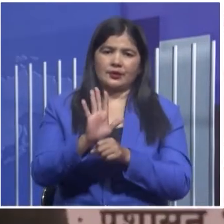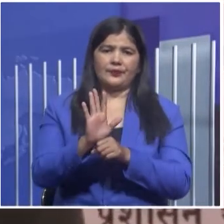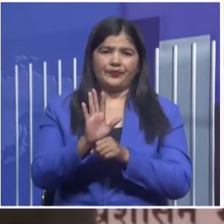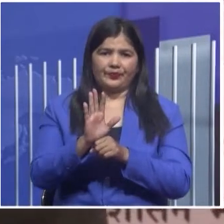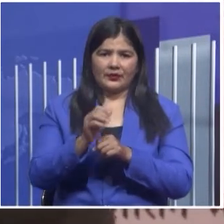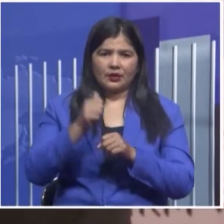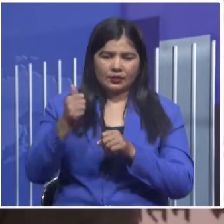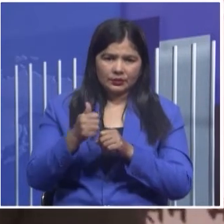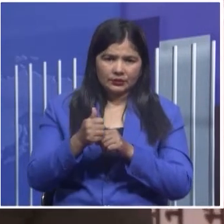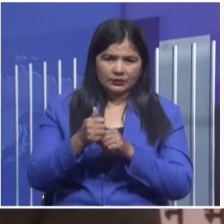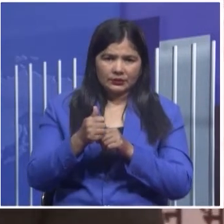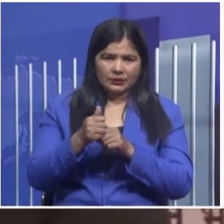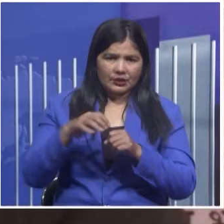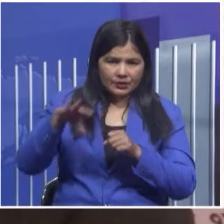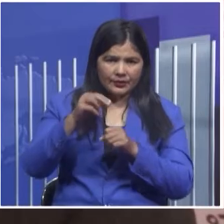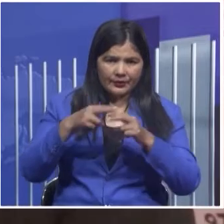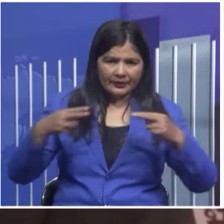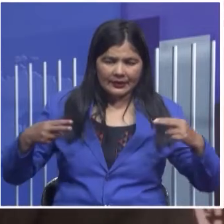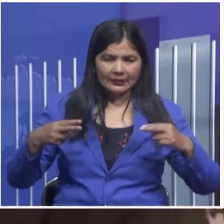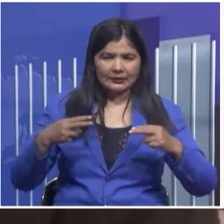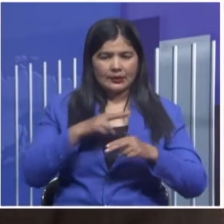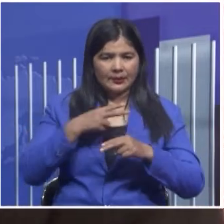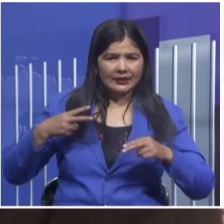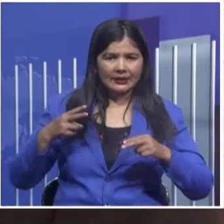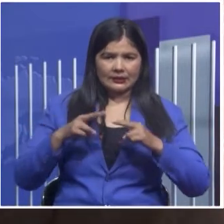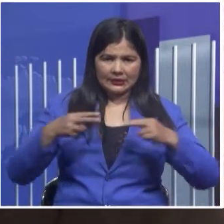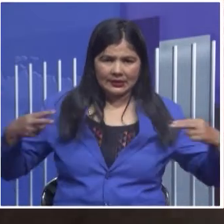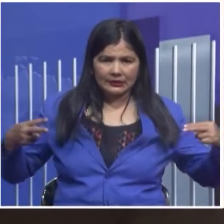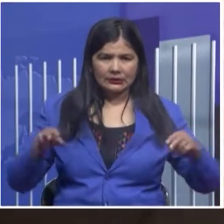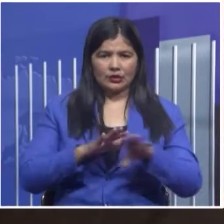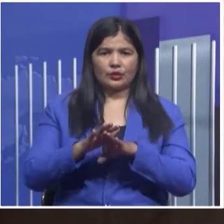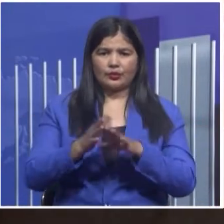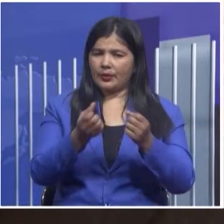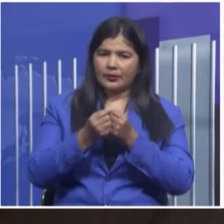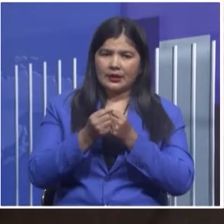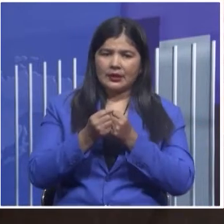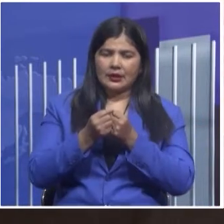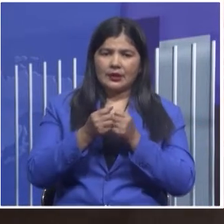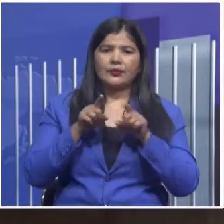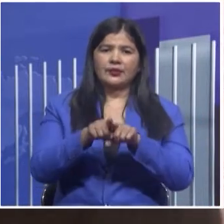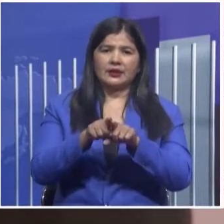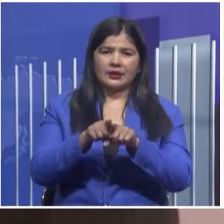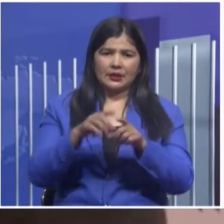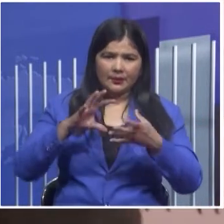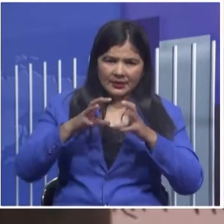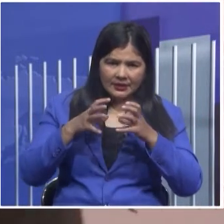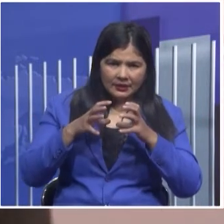हाम्रो 12 वटा जिल्लामा सबै प्रकारका स्रोत साधनहरू उपलब्ध हुँदाहुँदै पनि ती